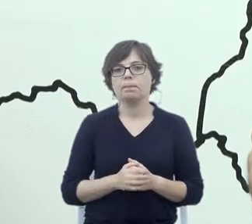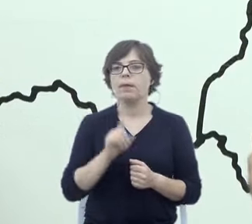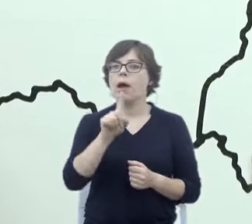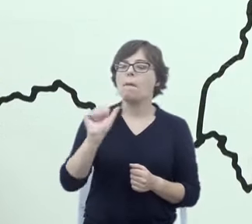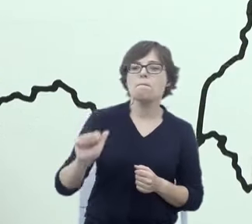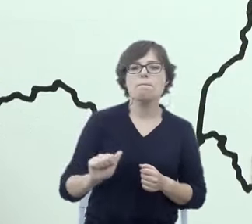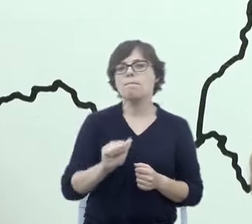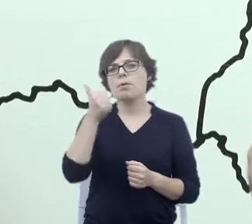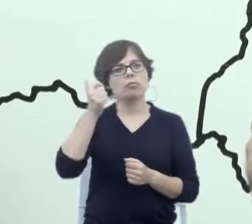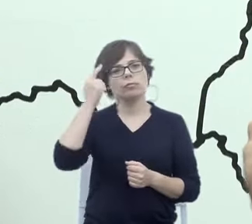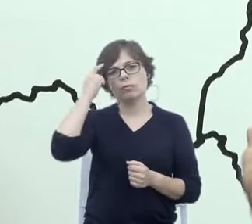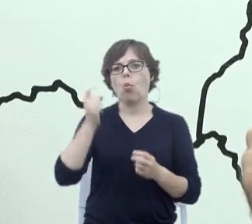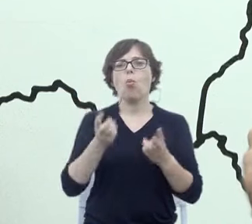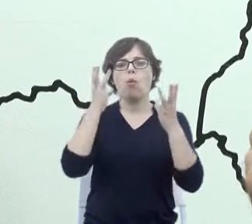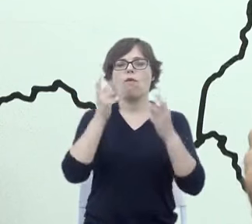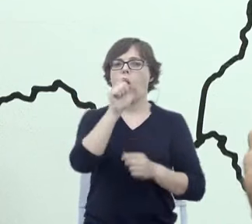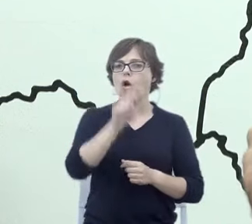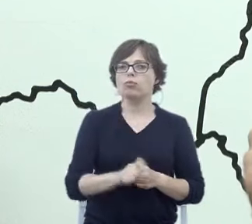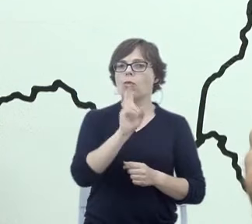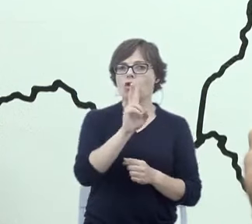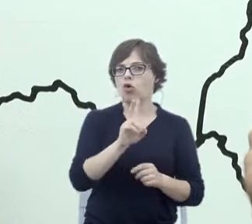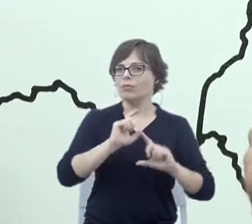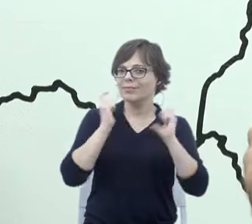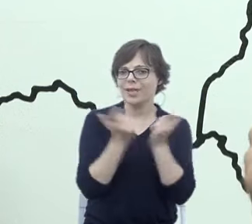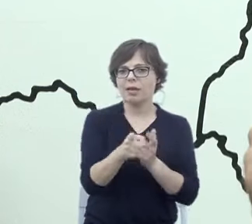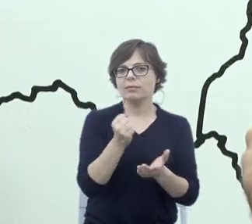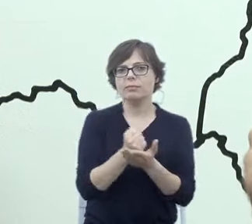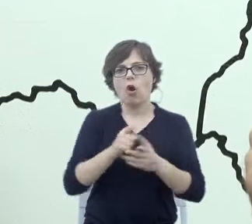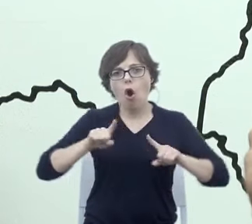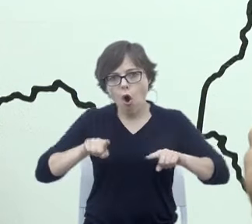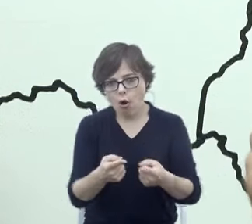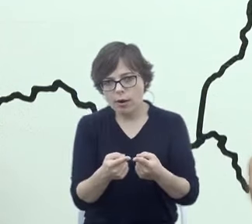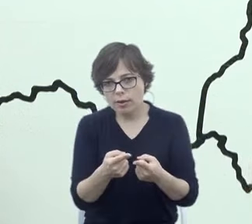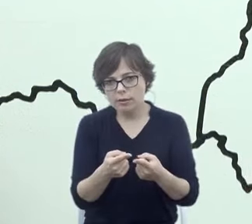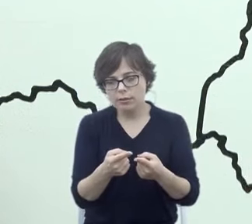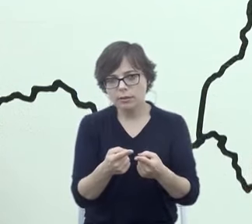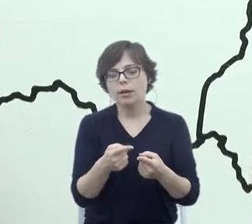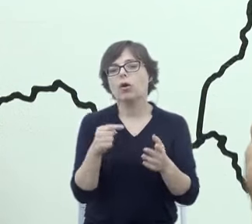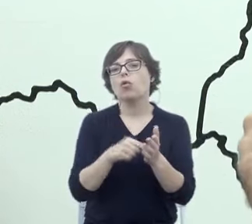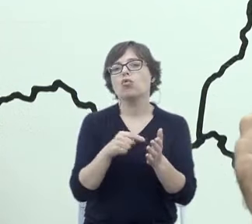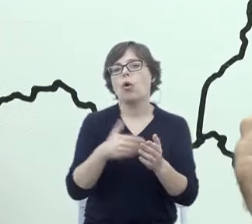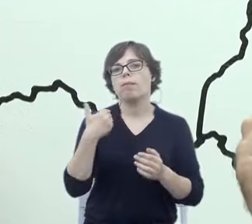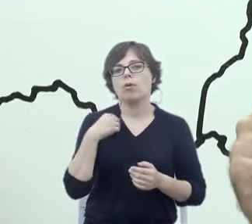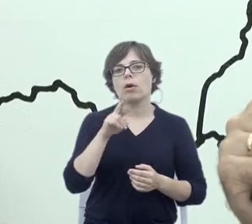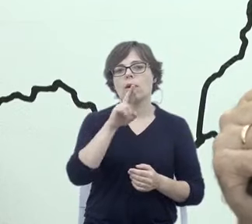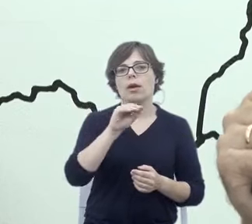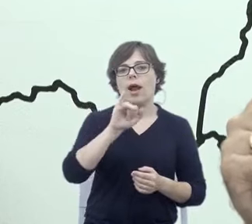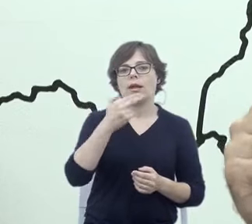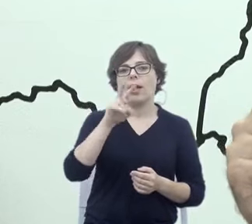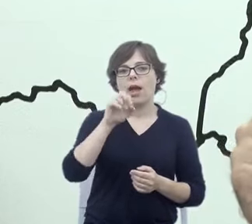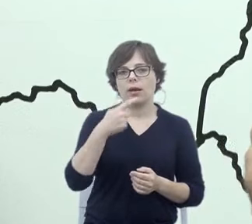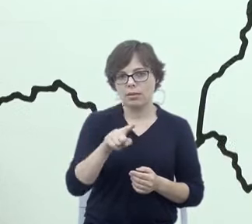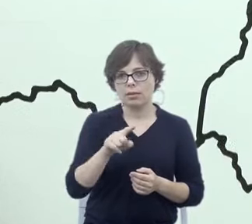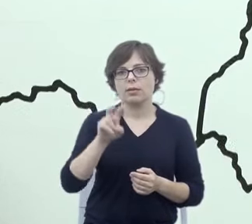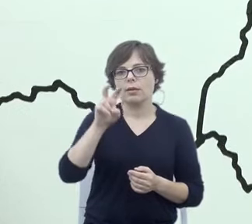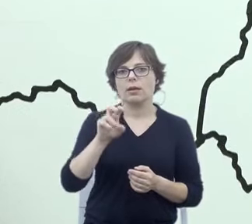pierwszoplanową postacią organizującą te działania na szczeblu centralnym był Reinhard